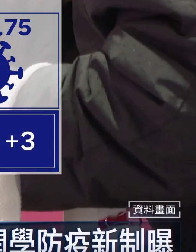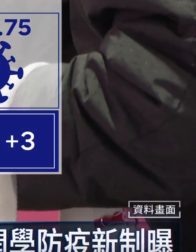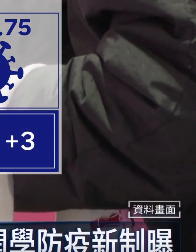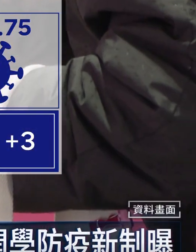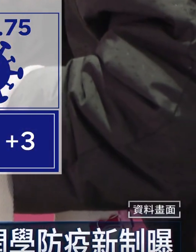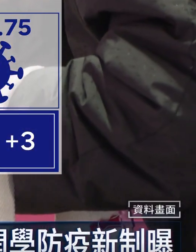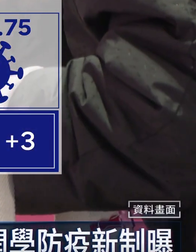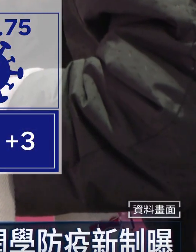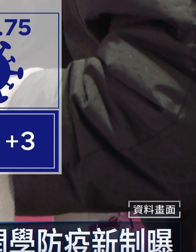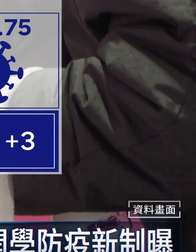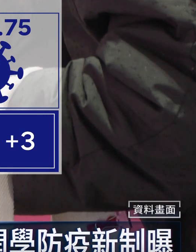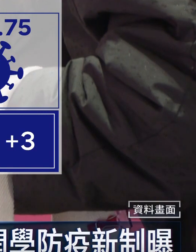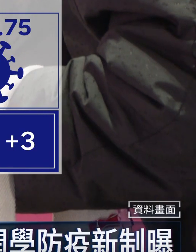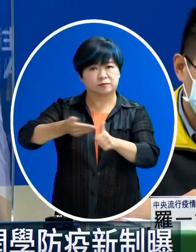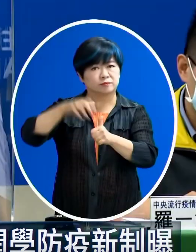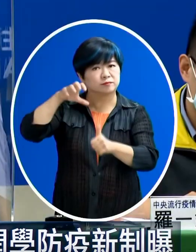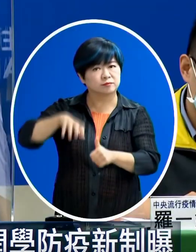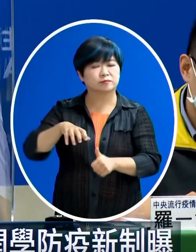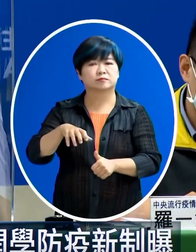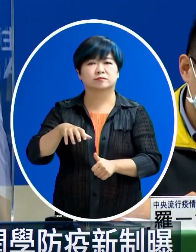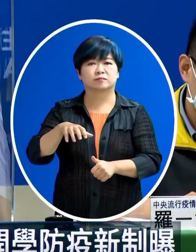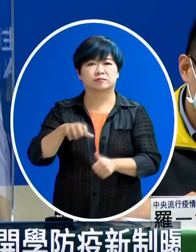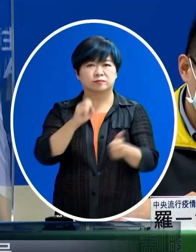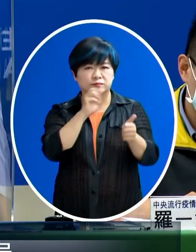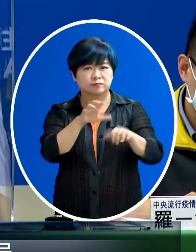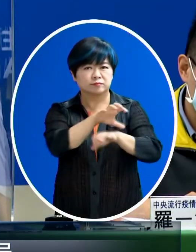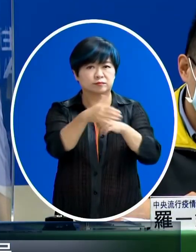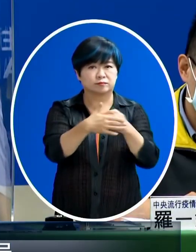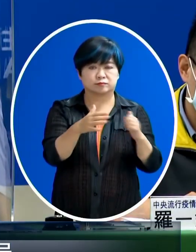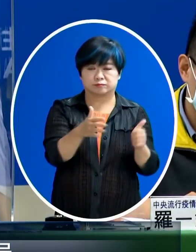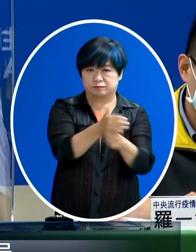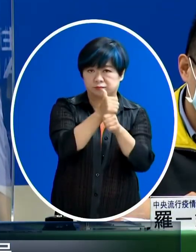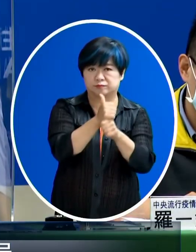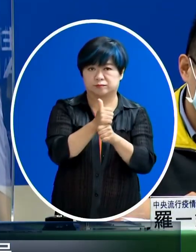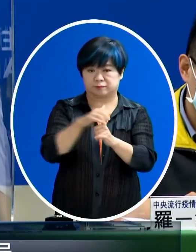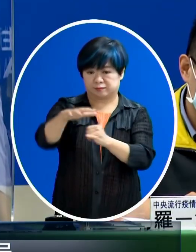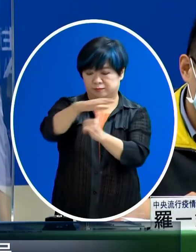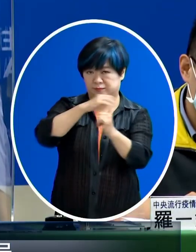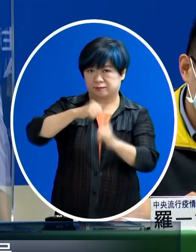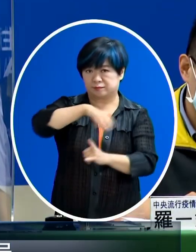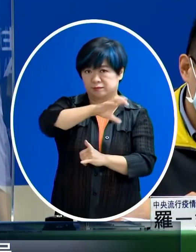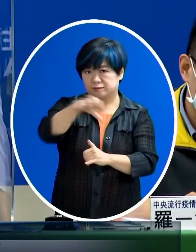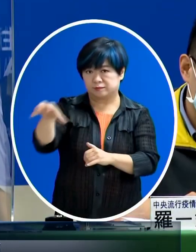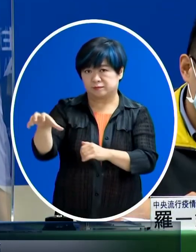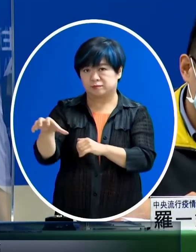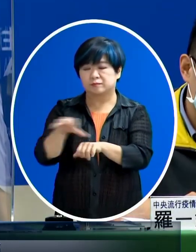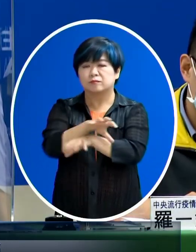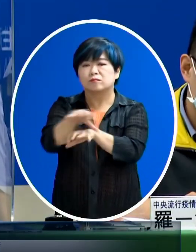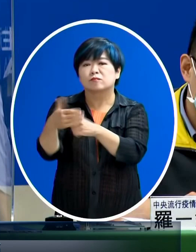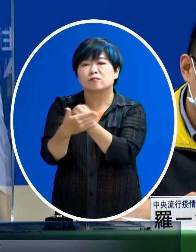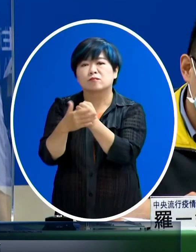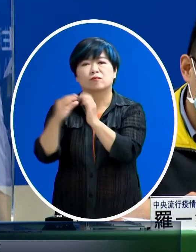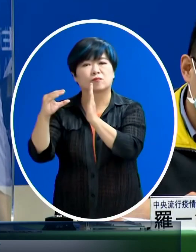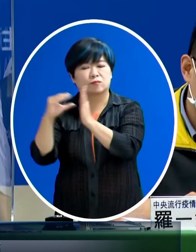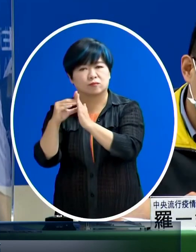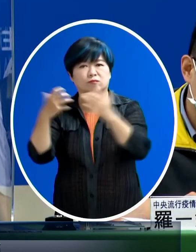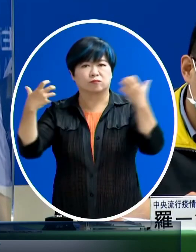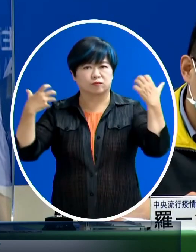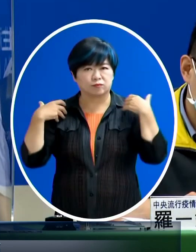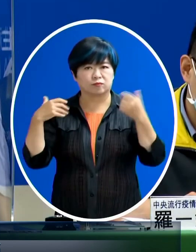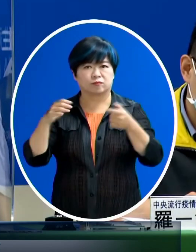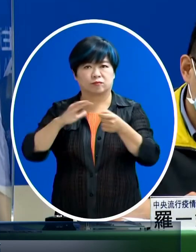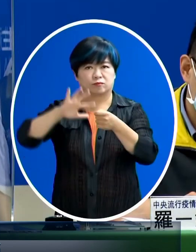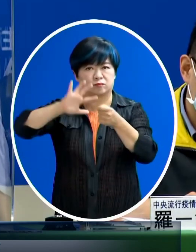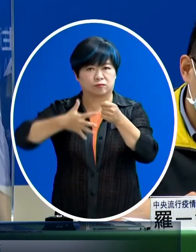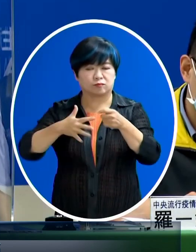教育部端出防疫新制， 请环保署协调全国各县市环保局来进行高中以